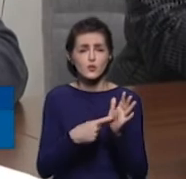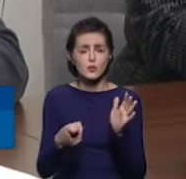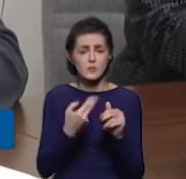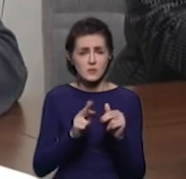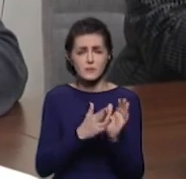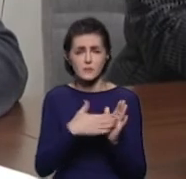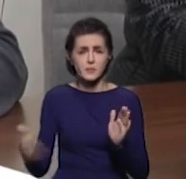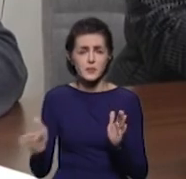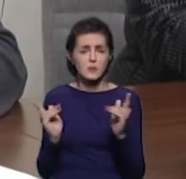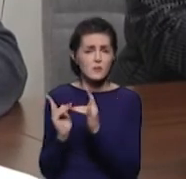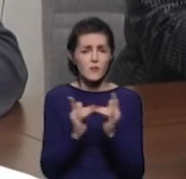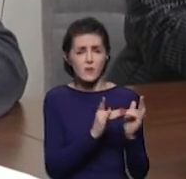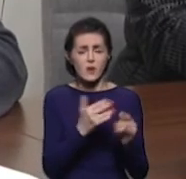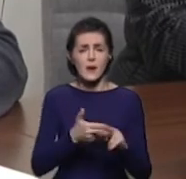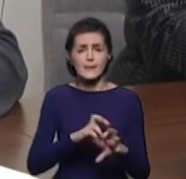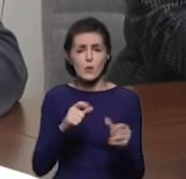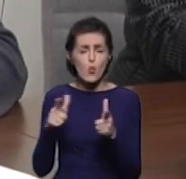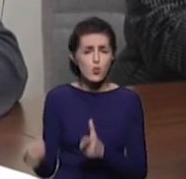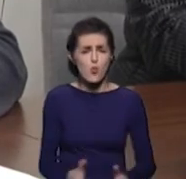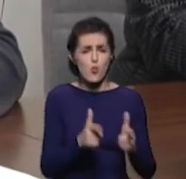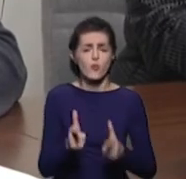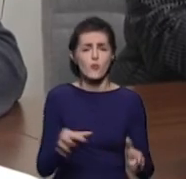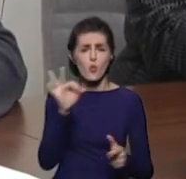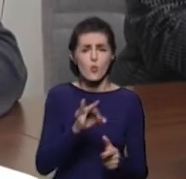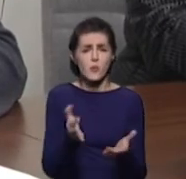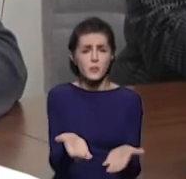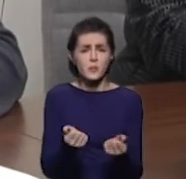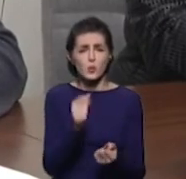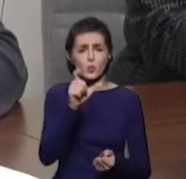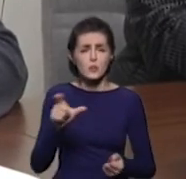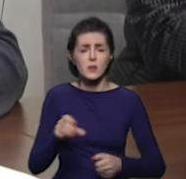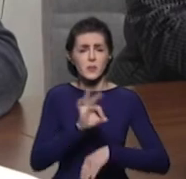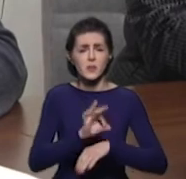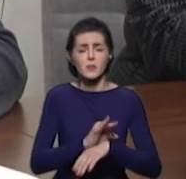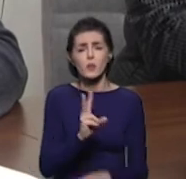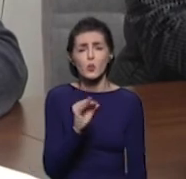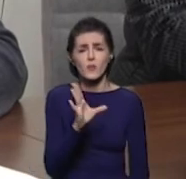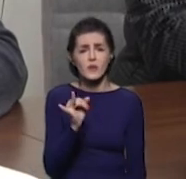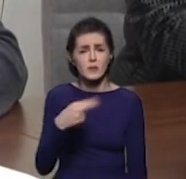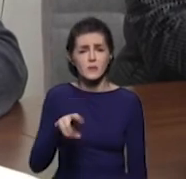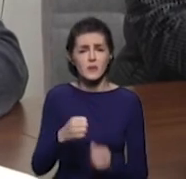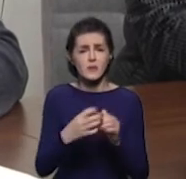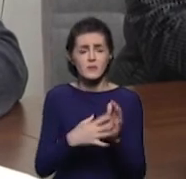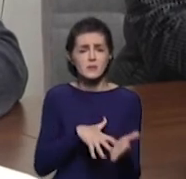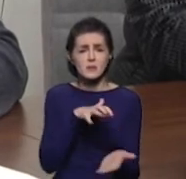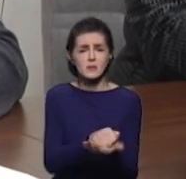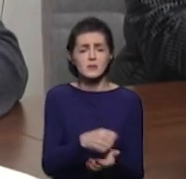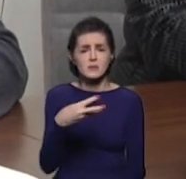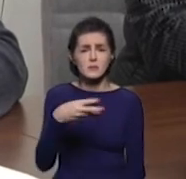1062 коек, які готові до прийому пацієнтів, хворих на COVID-19, зайнято